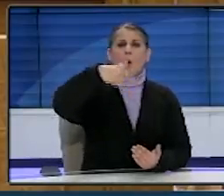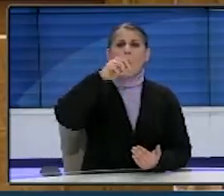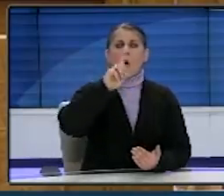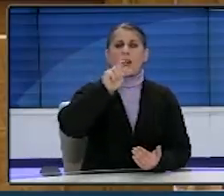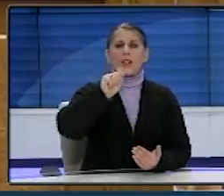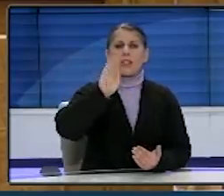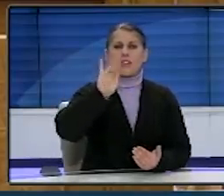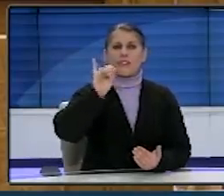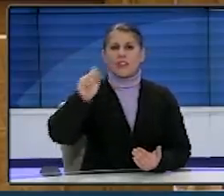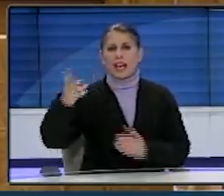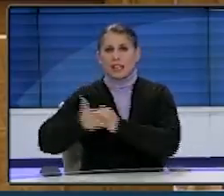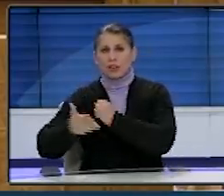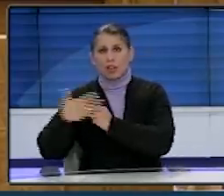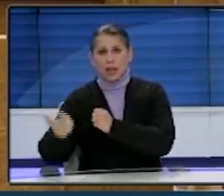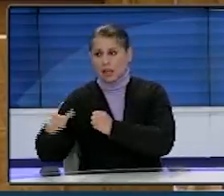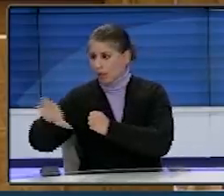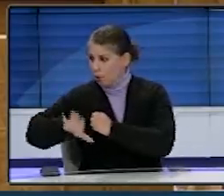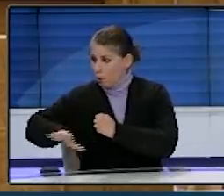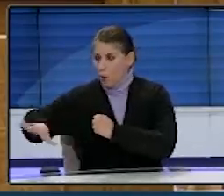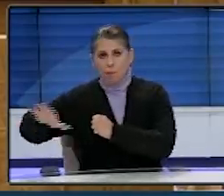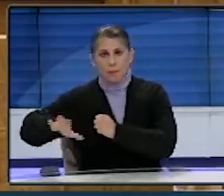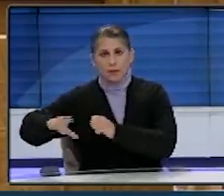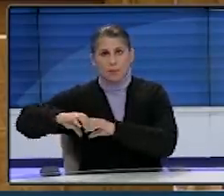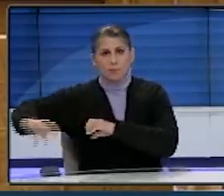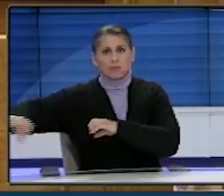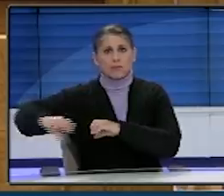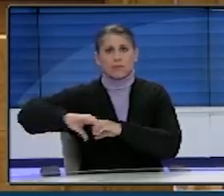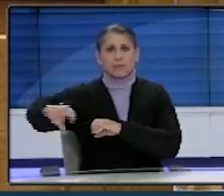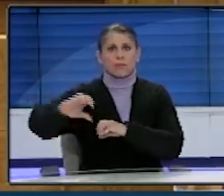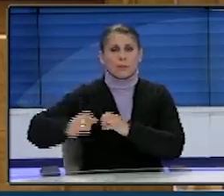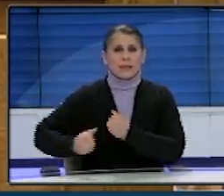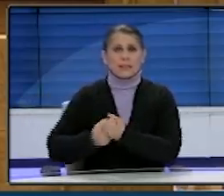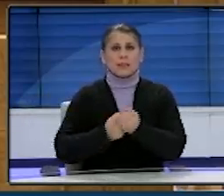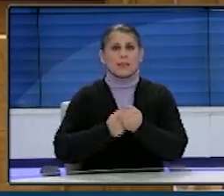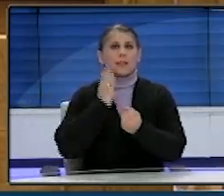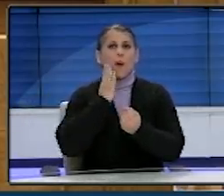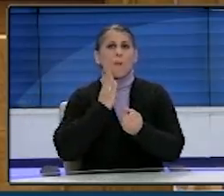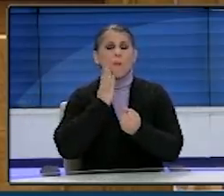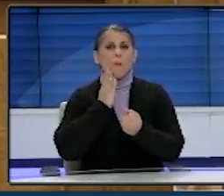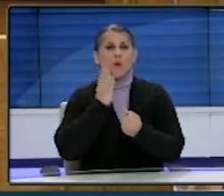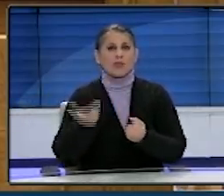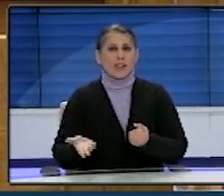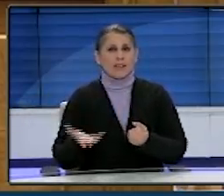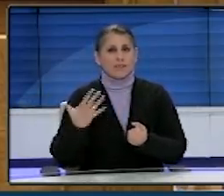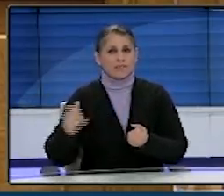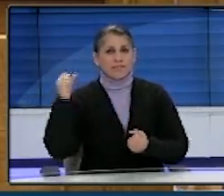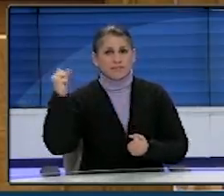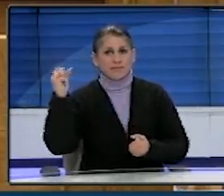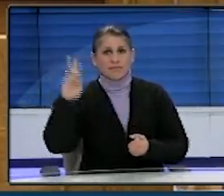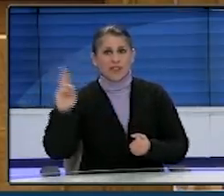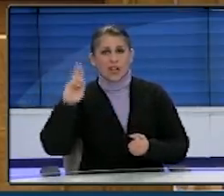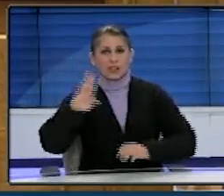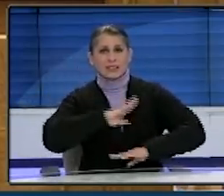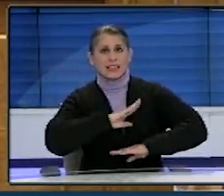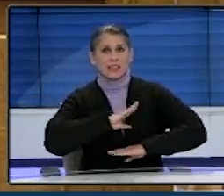Γεωργία υπάρχουν εδάφη που έχουν αποσχιστεί με τη στήριξη της Μόσχας, όπου υπάρχουν ισχυρές